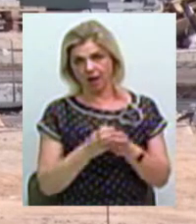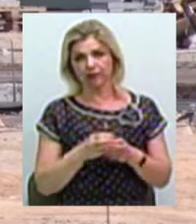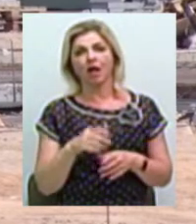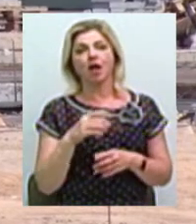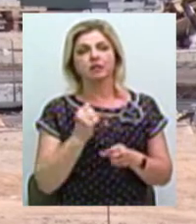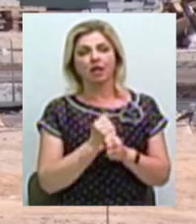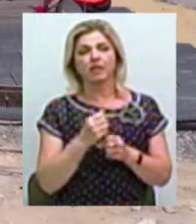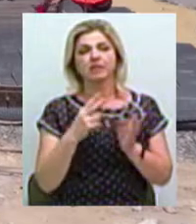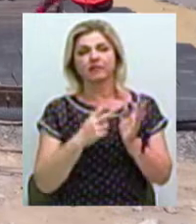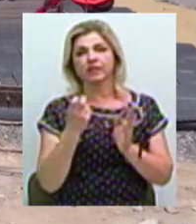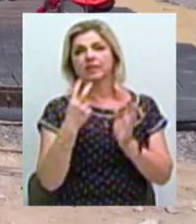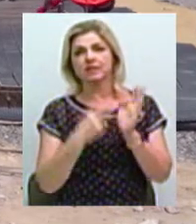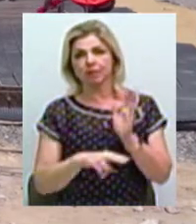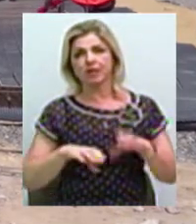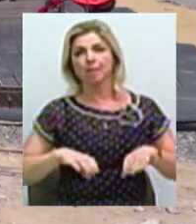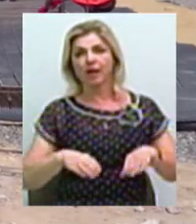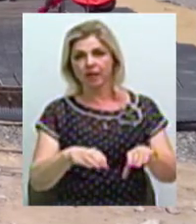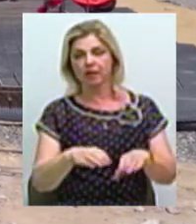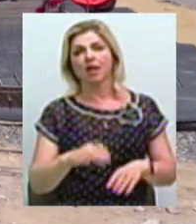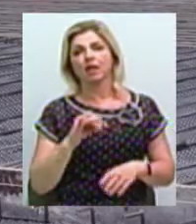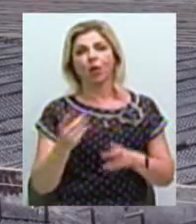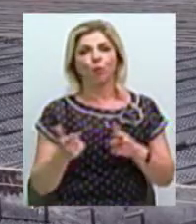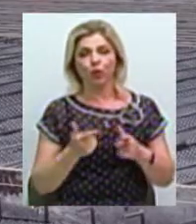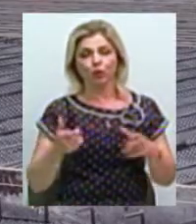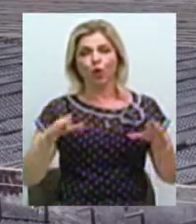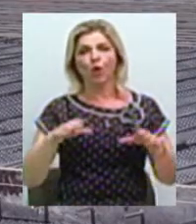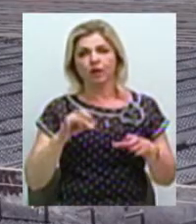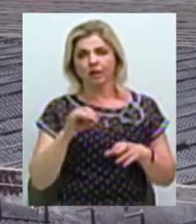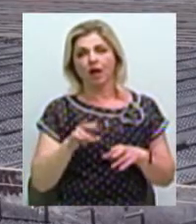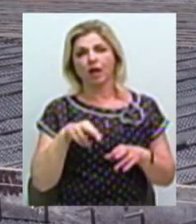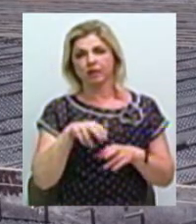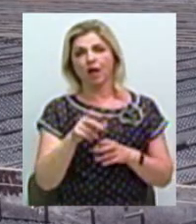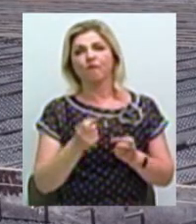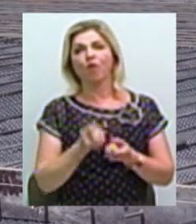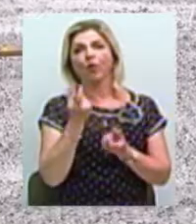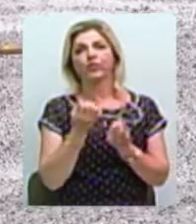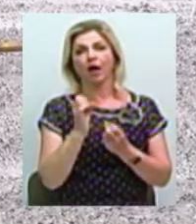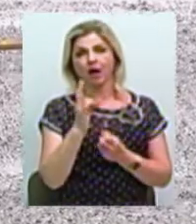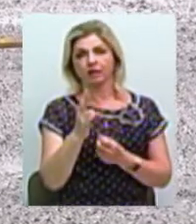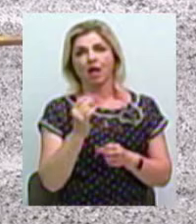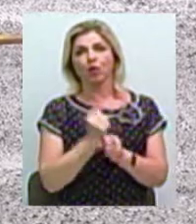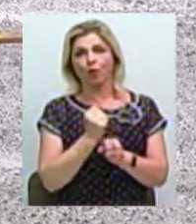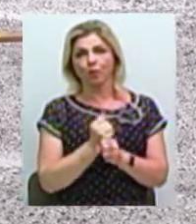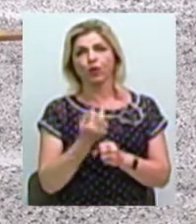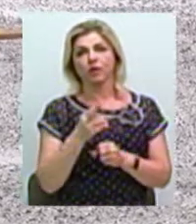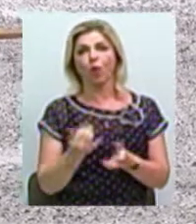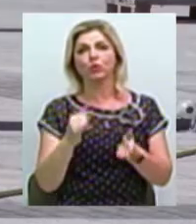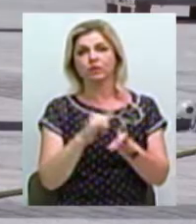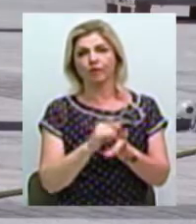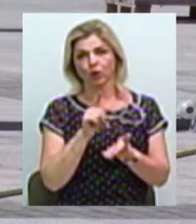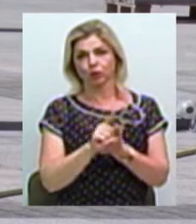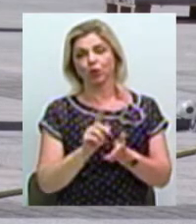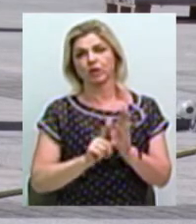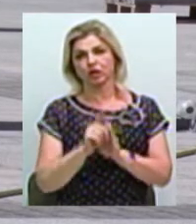270 квадратних метрів плитки та підготовлено котлован для пішохідних фонтанів. Роботи по їх встановленню мають розпочатися 15